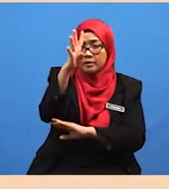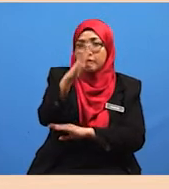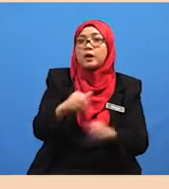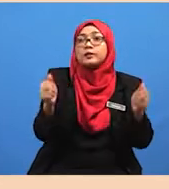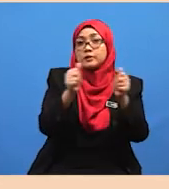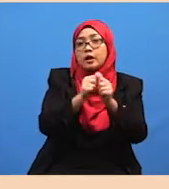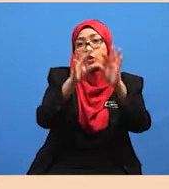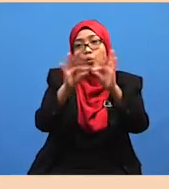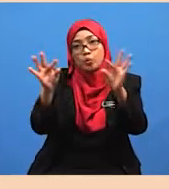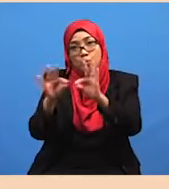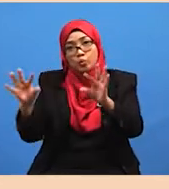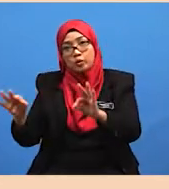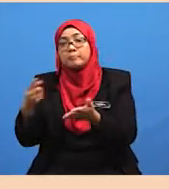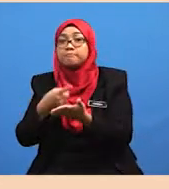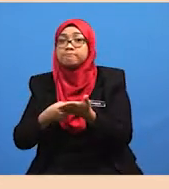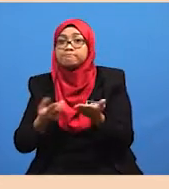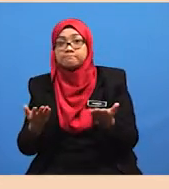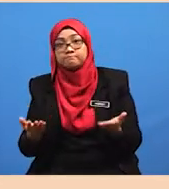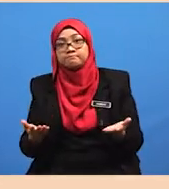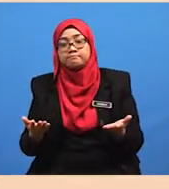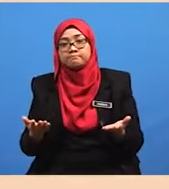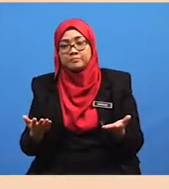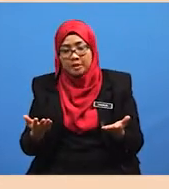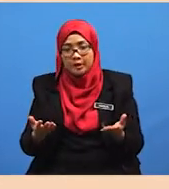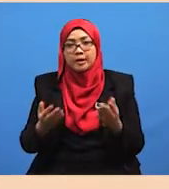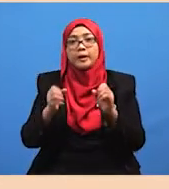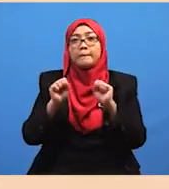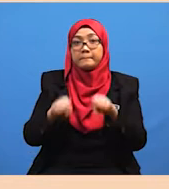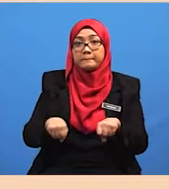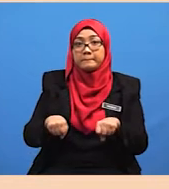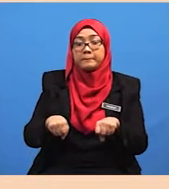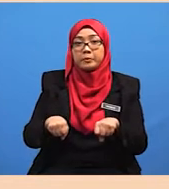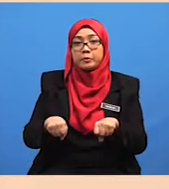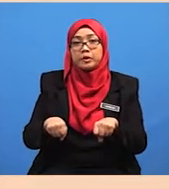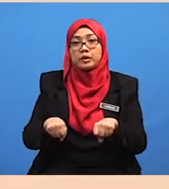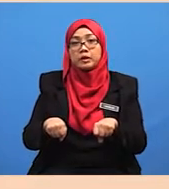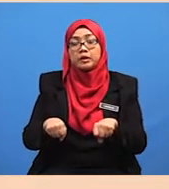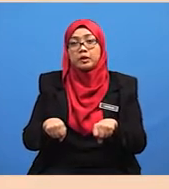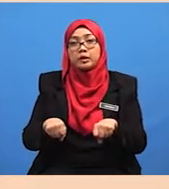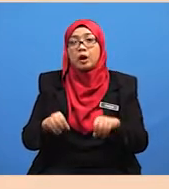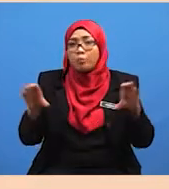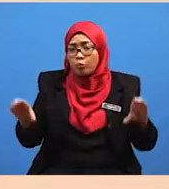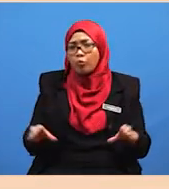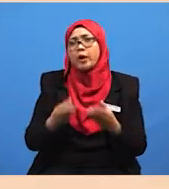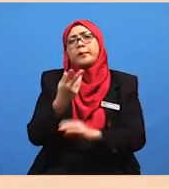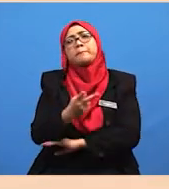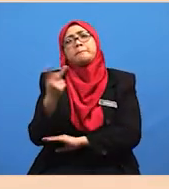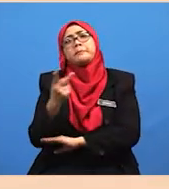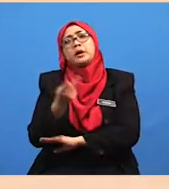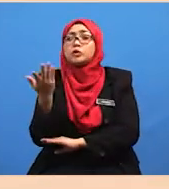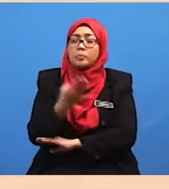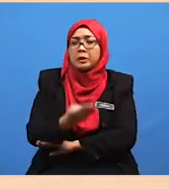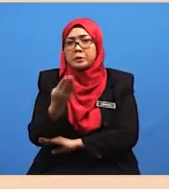uraian untuk kritik Iyalah keupayaan Usahawan mencipta sesuatu atau